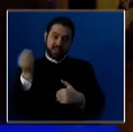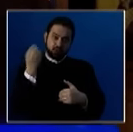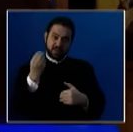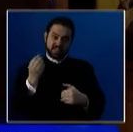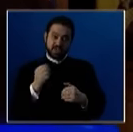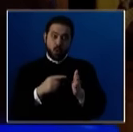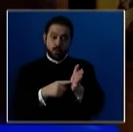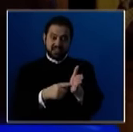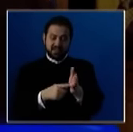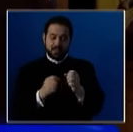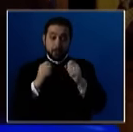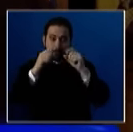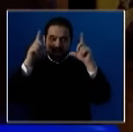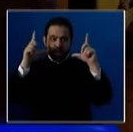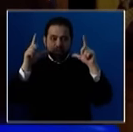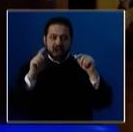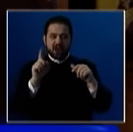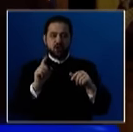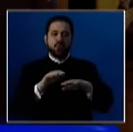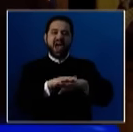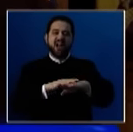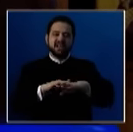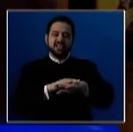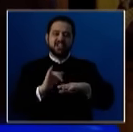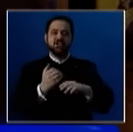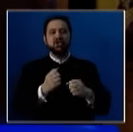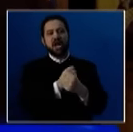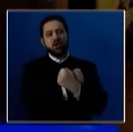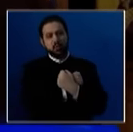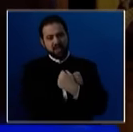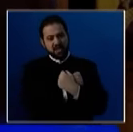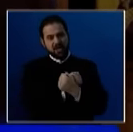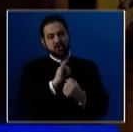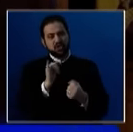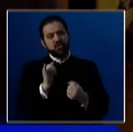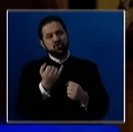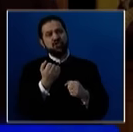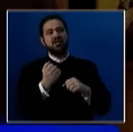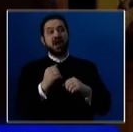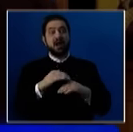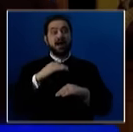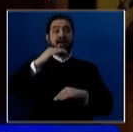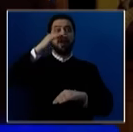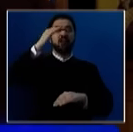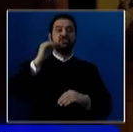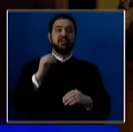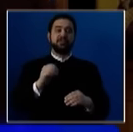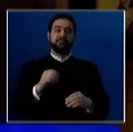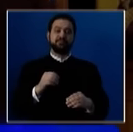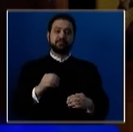vom vedea miracolul, nu numai al iertării, ci și al iubirii și al creșterii